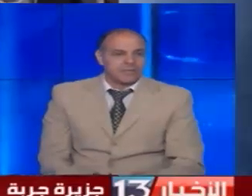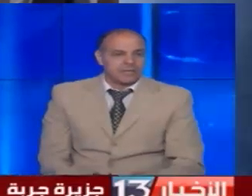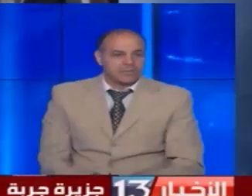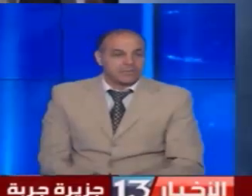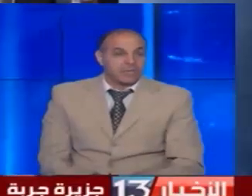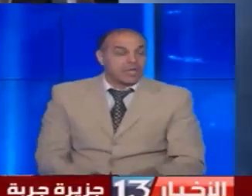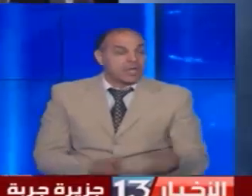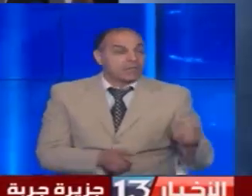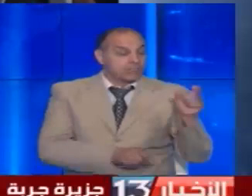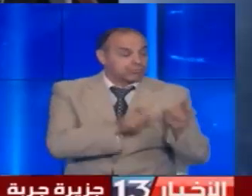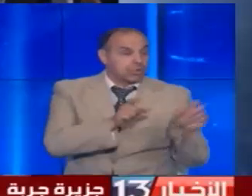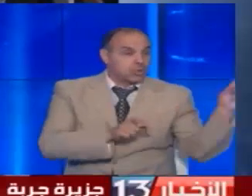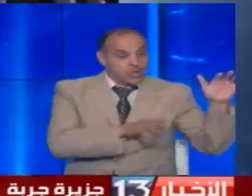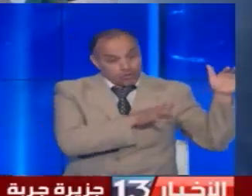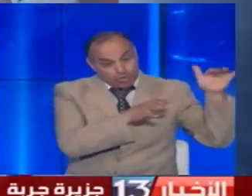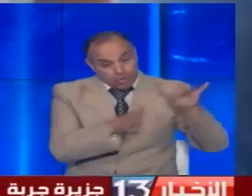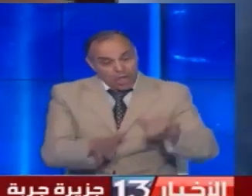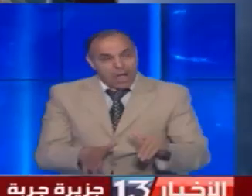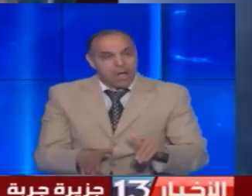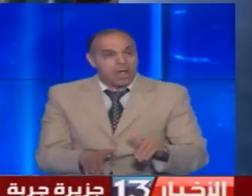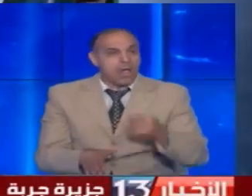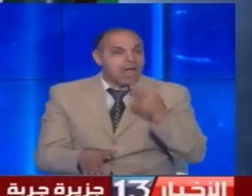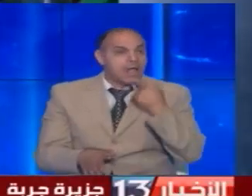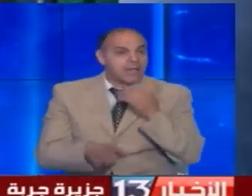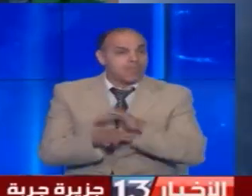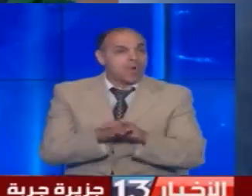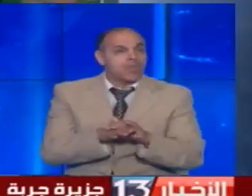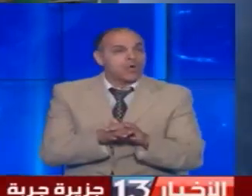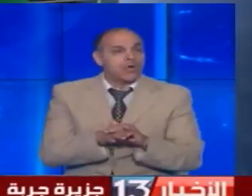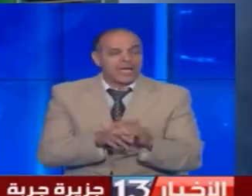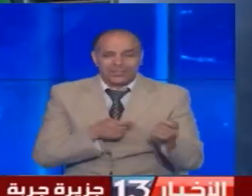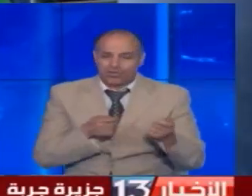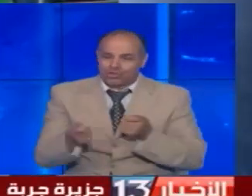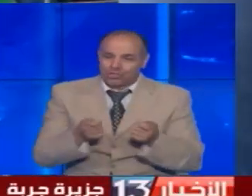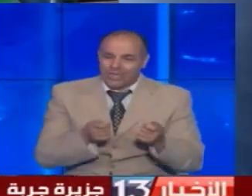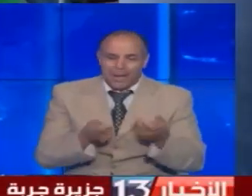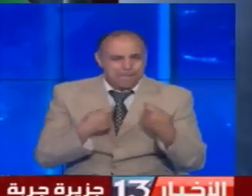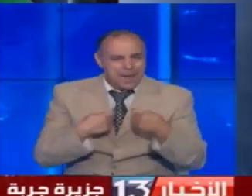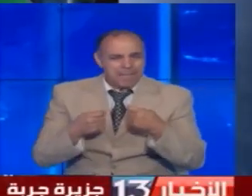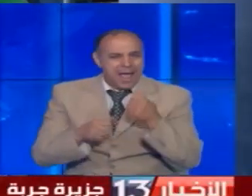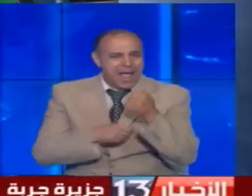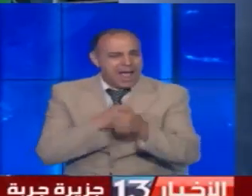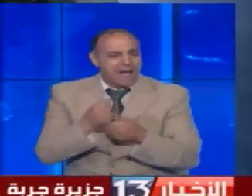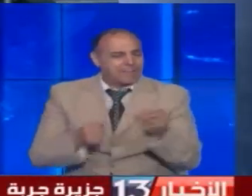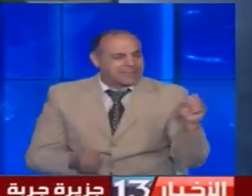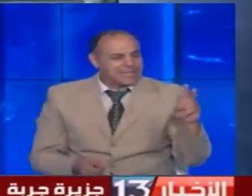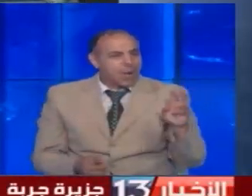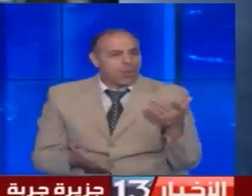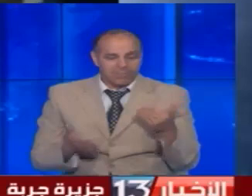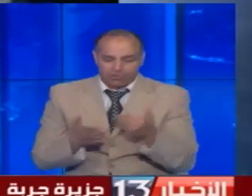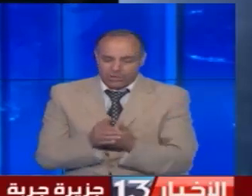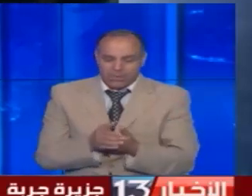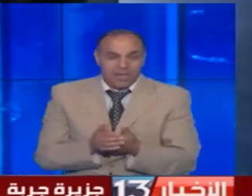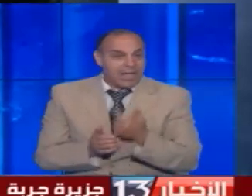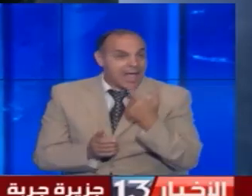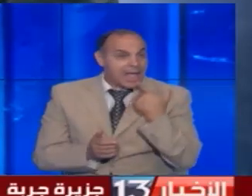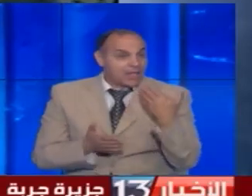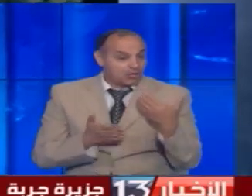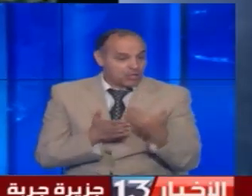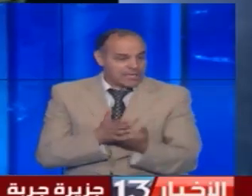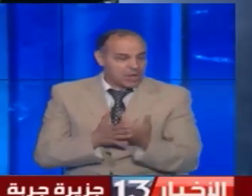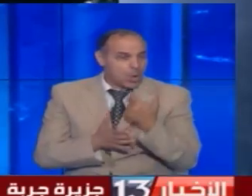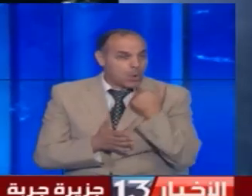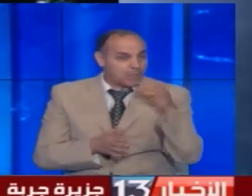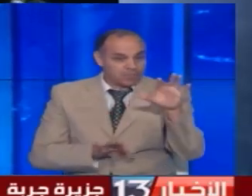وصول هؤلاء السياح بهذا العدد يأتي في إطار عملية تجارية ترويجية للموسم السياحي بجربة، هذه الجزيرة التي